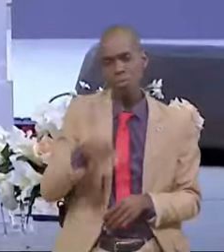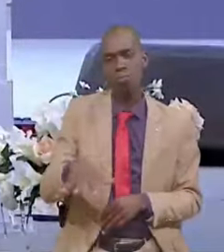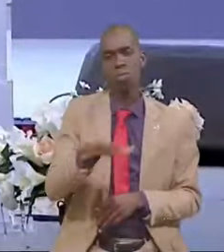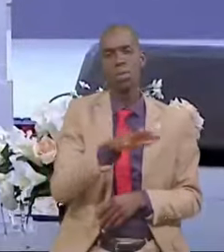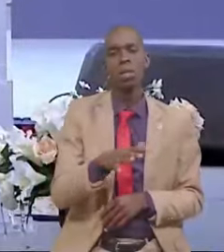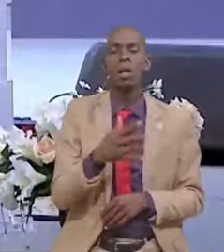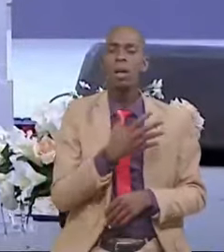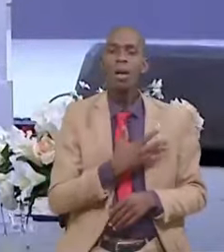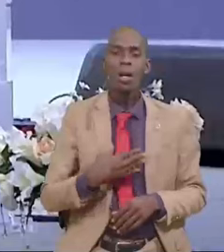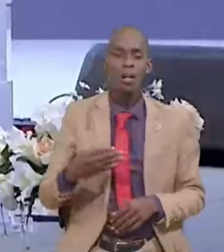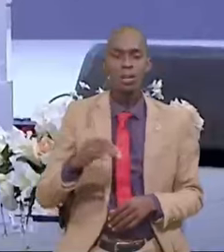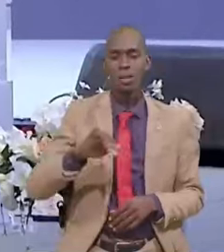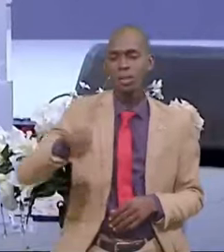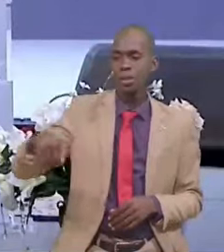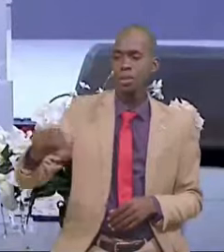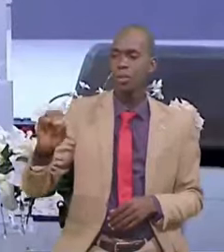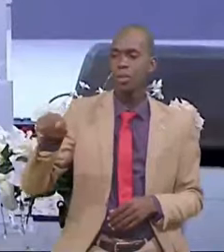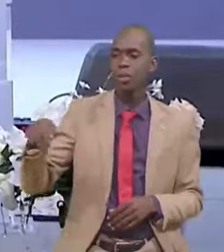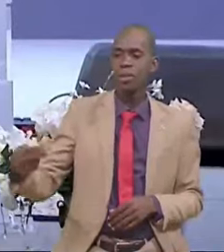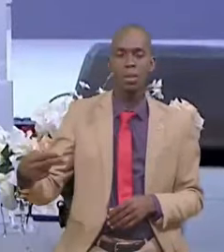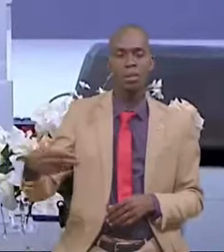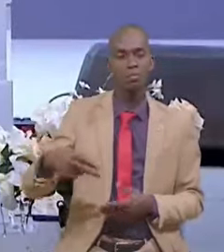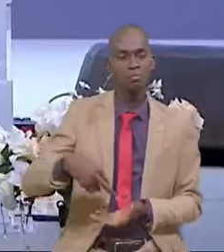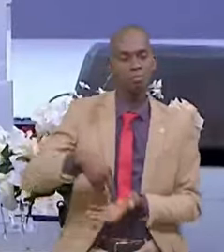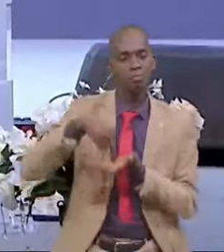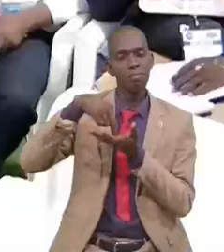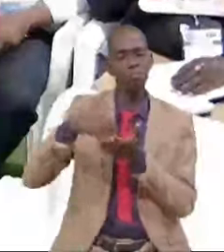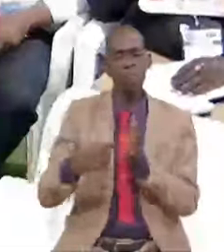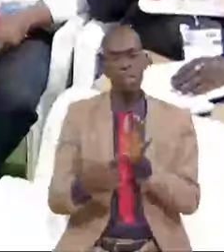Et Joseph représente Jésus.